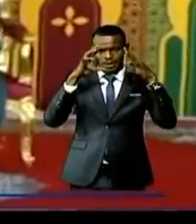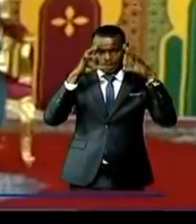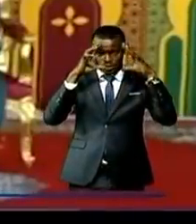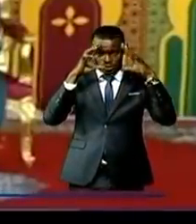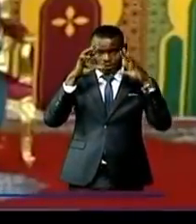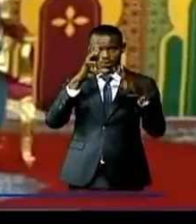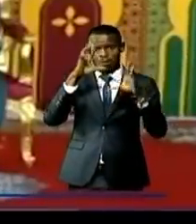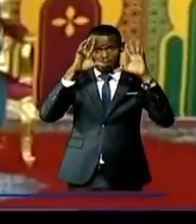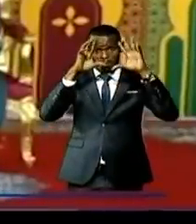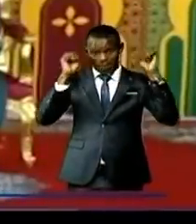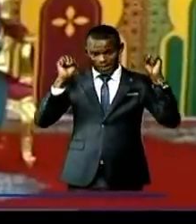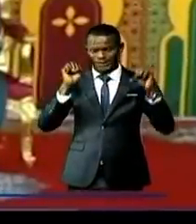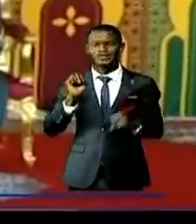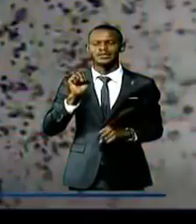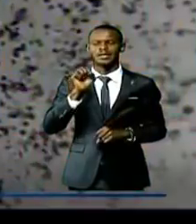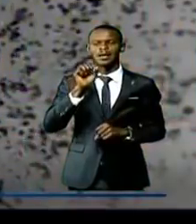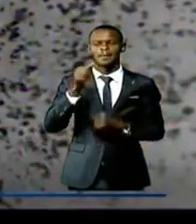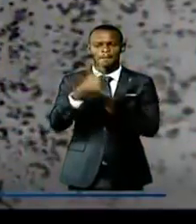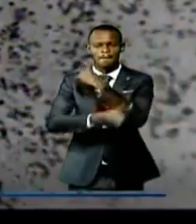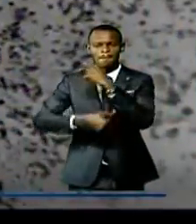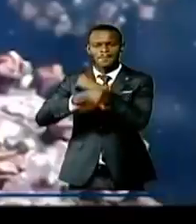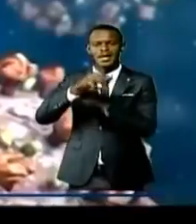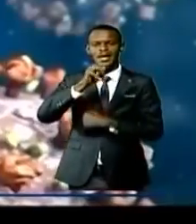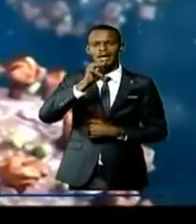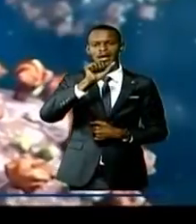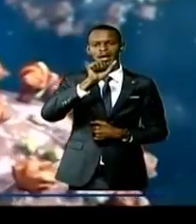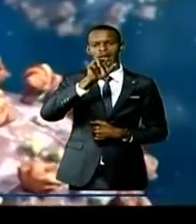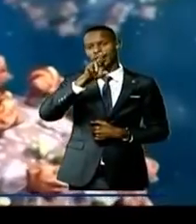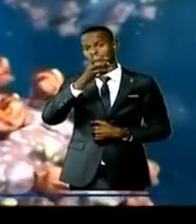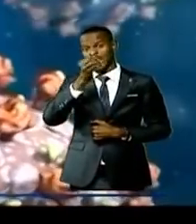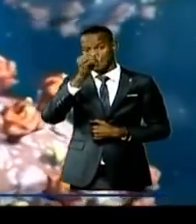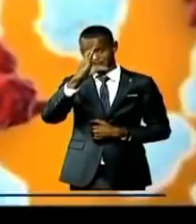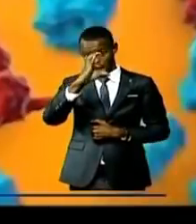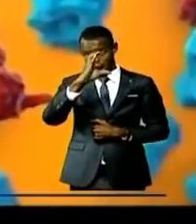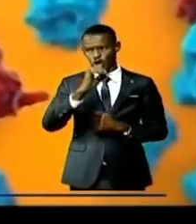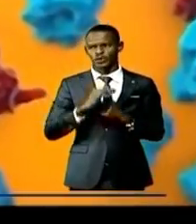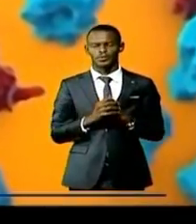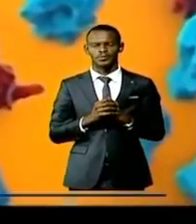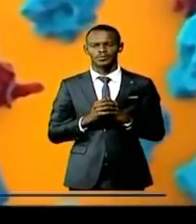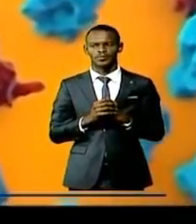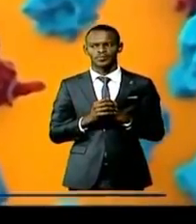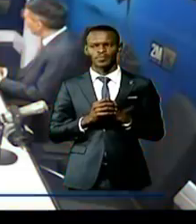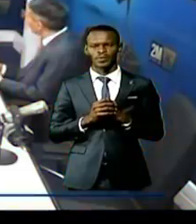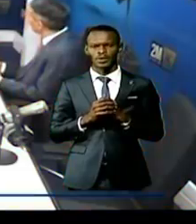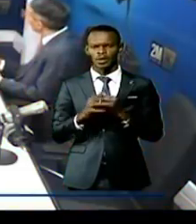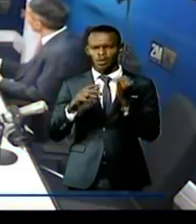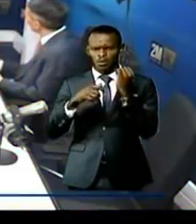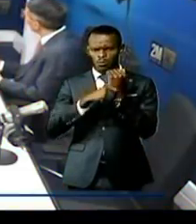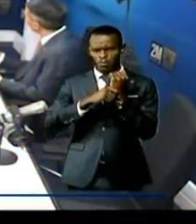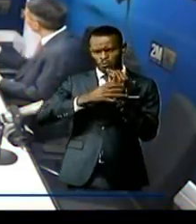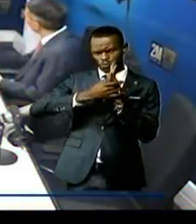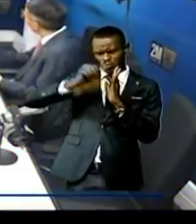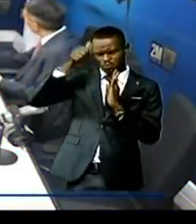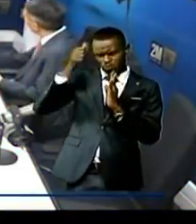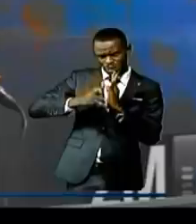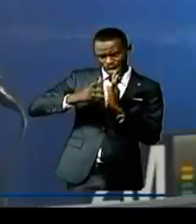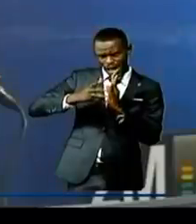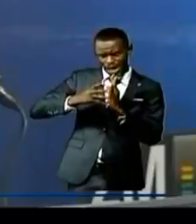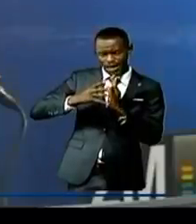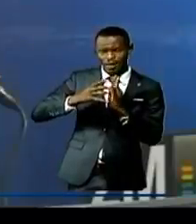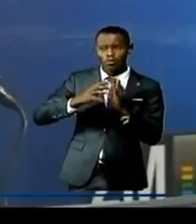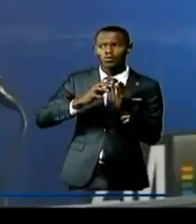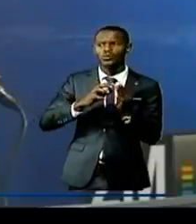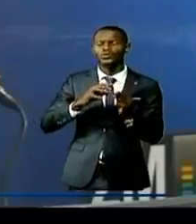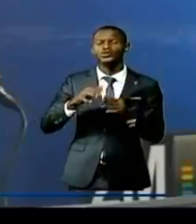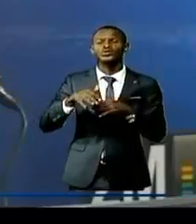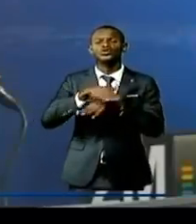au micro de Fatia de la radio DZM, M. Samir Machour, expert international en biotechnologie, a fait